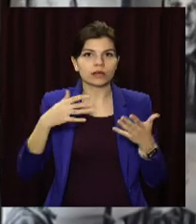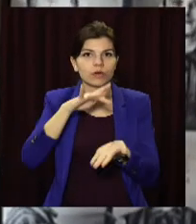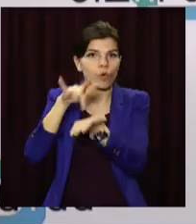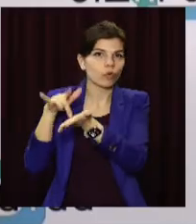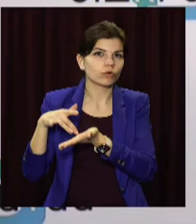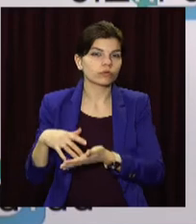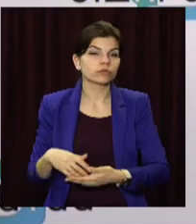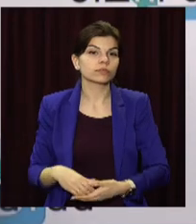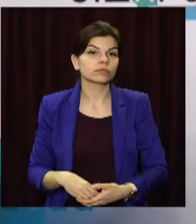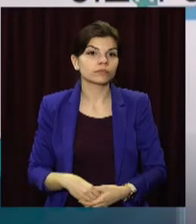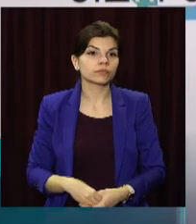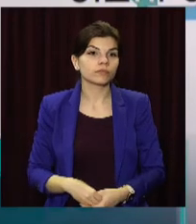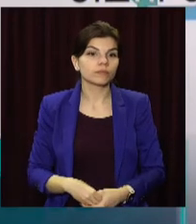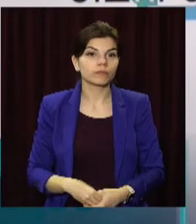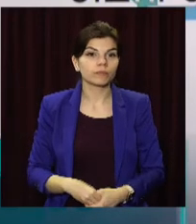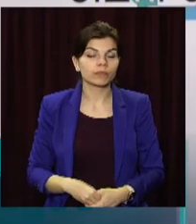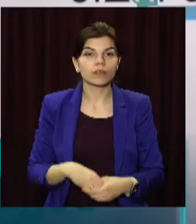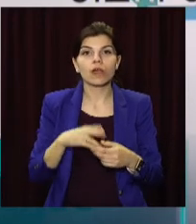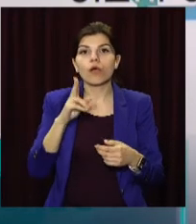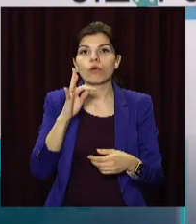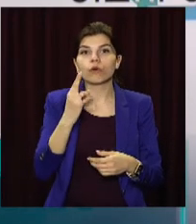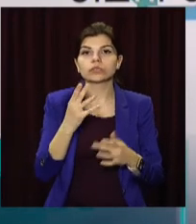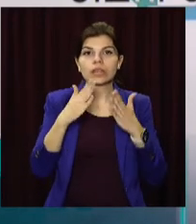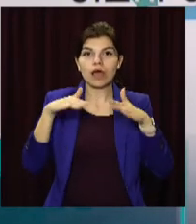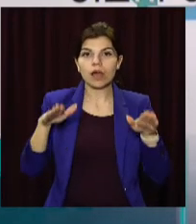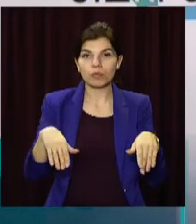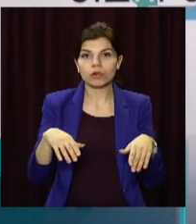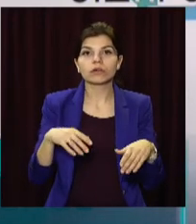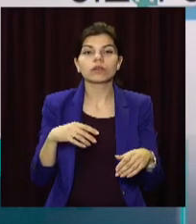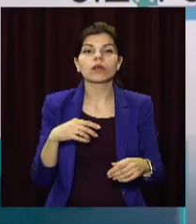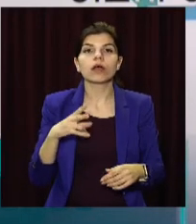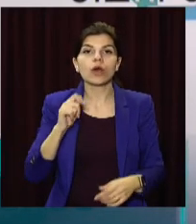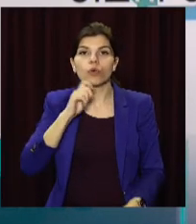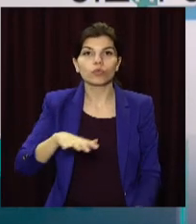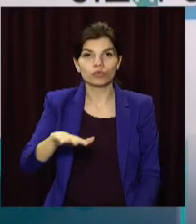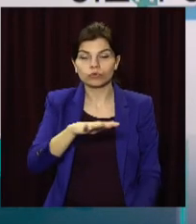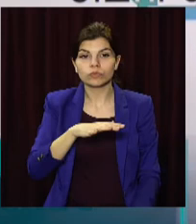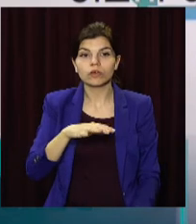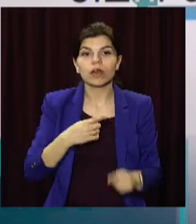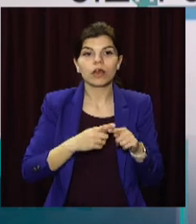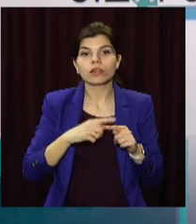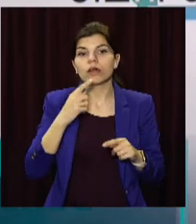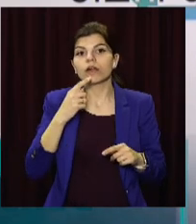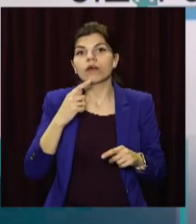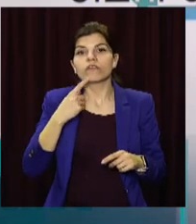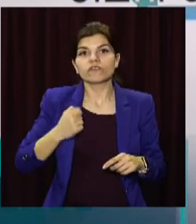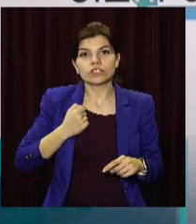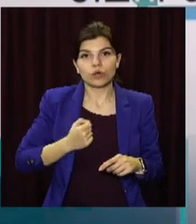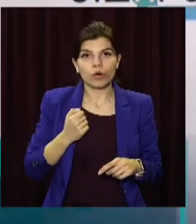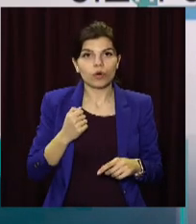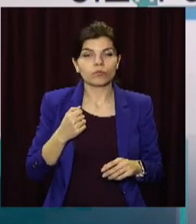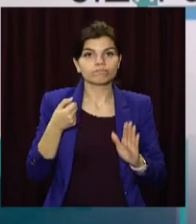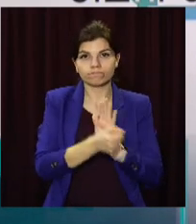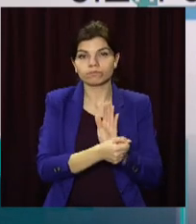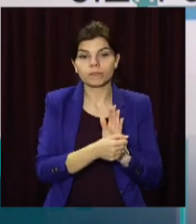світу. Найбільша кількість концтаборів на території України – це табори для військовополонених. Загалом